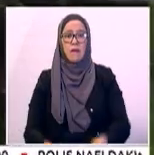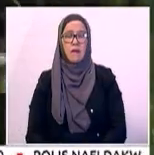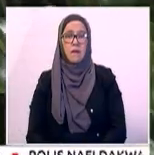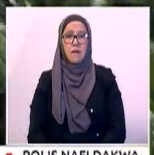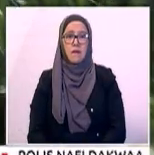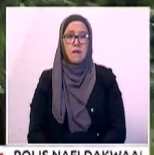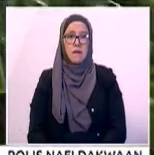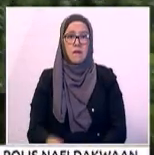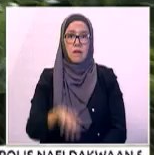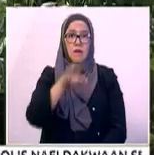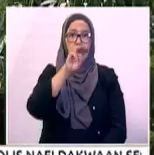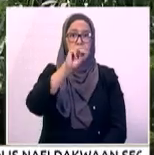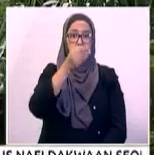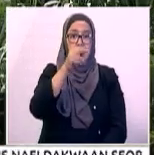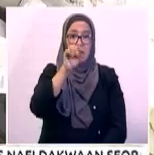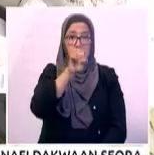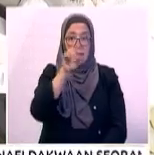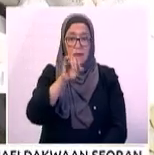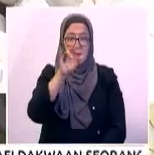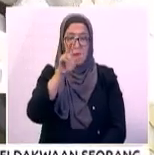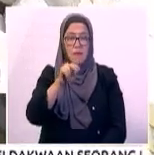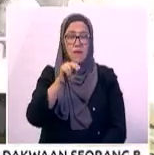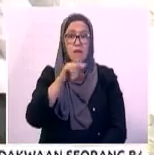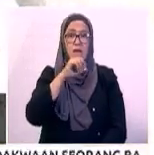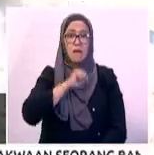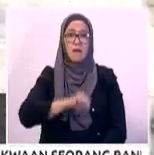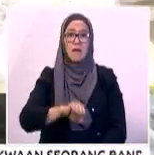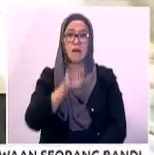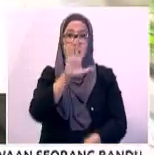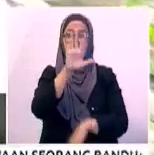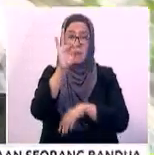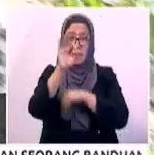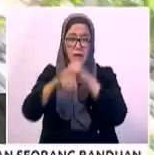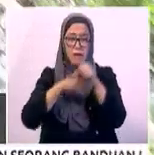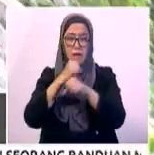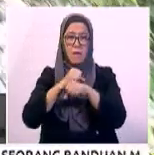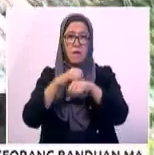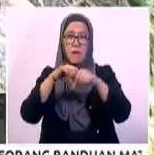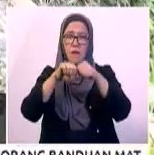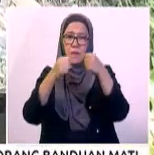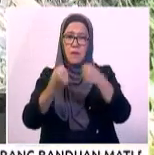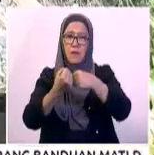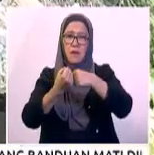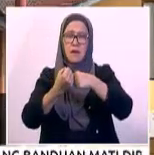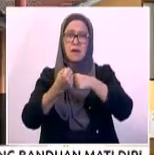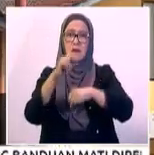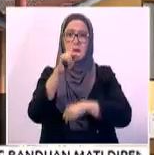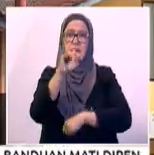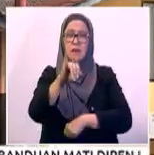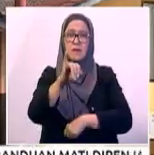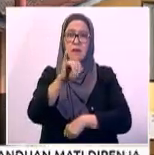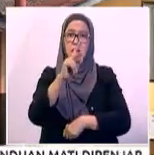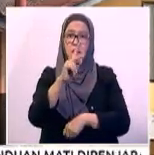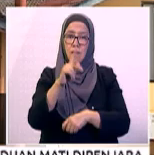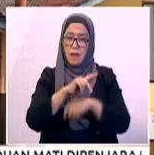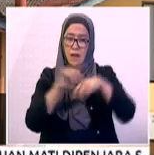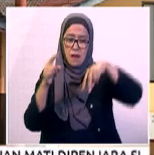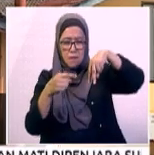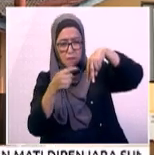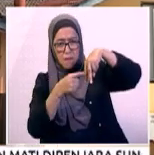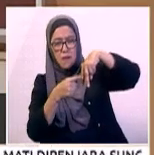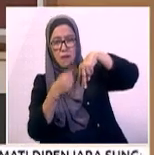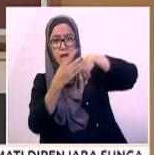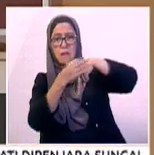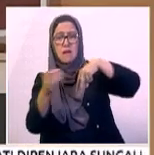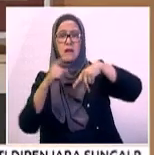Muhammad Zain Daud, 59 tahun, patah kaki kanan dan tangan kiri selain cedera di kepala. Manakala anaknya pula hanya